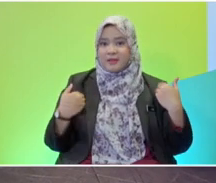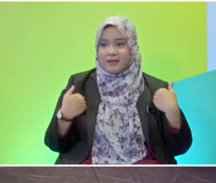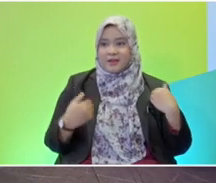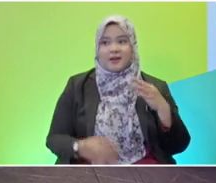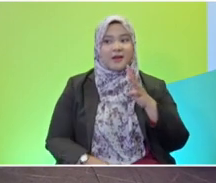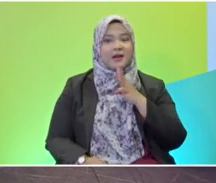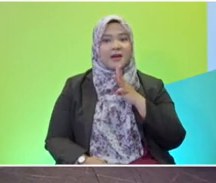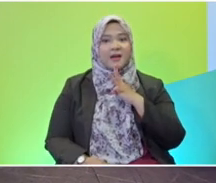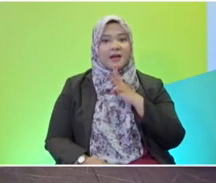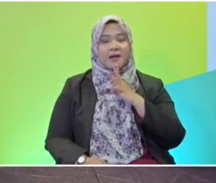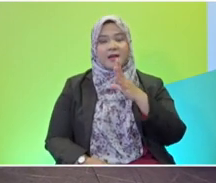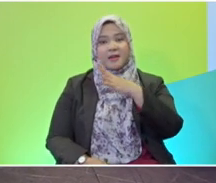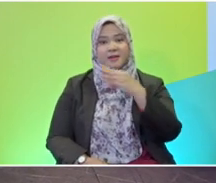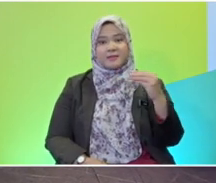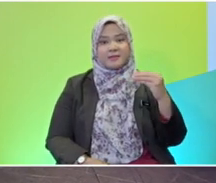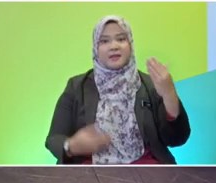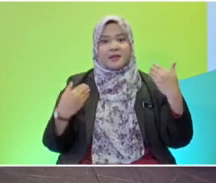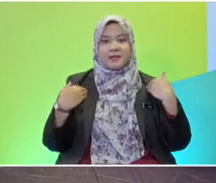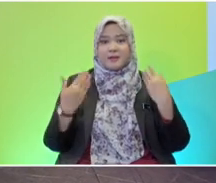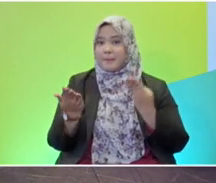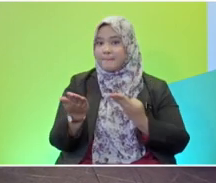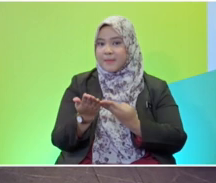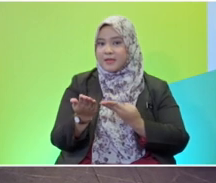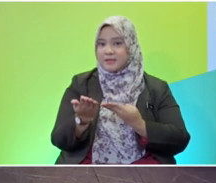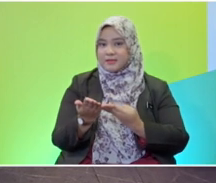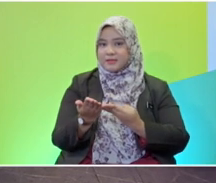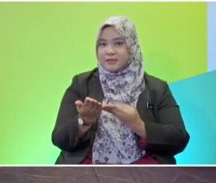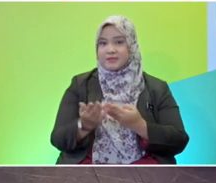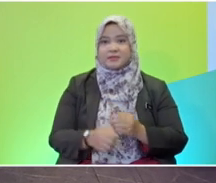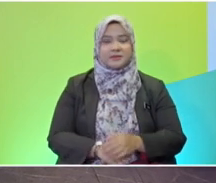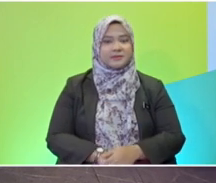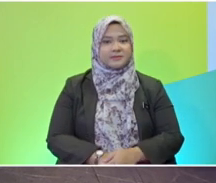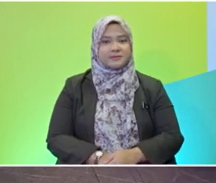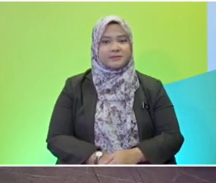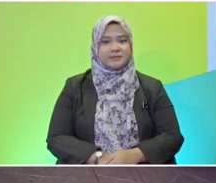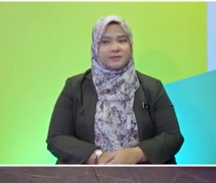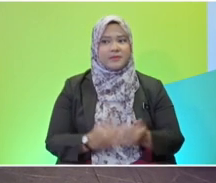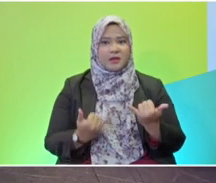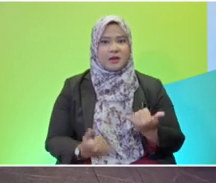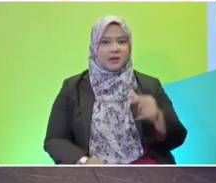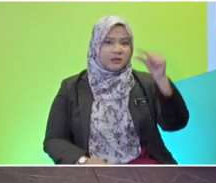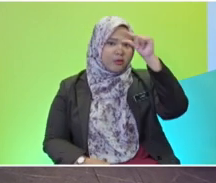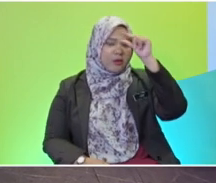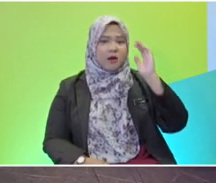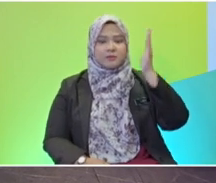untuk memasukkan salah satu bakteri ke dalam air